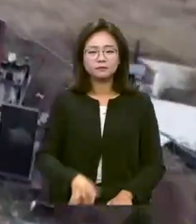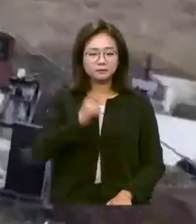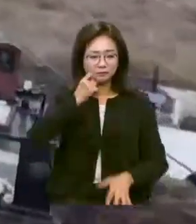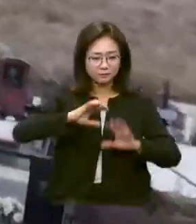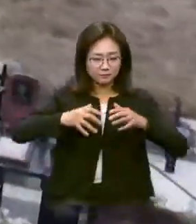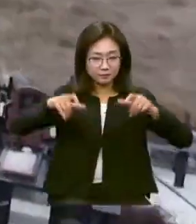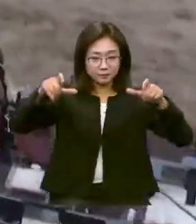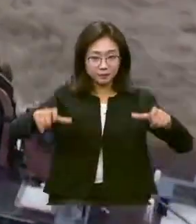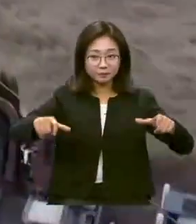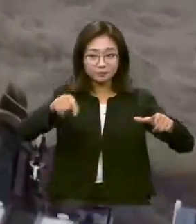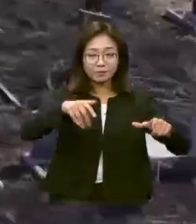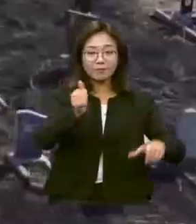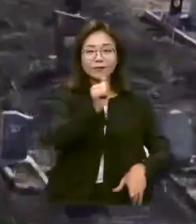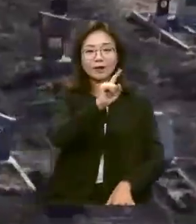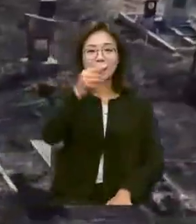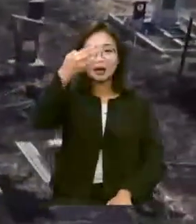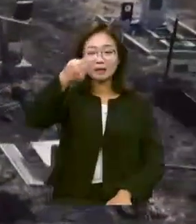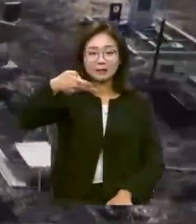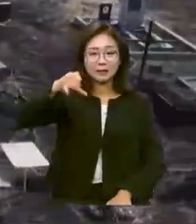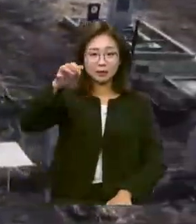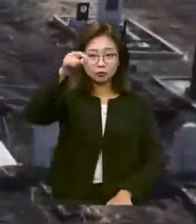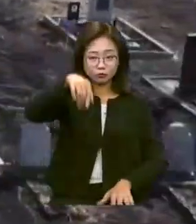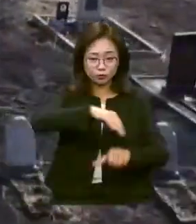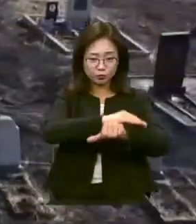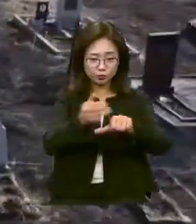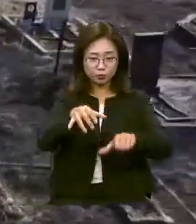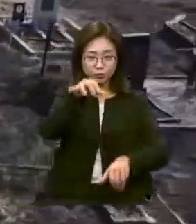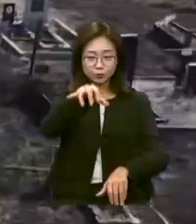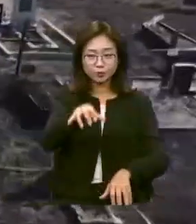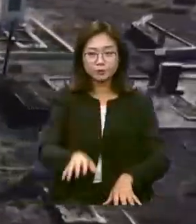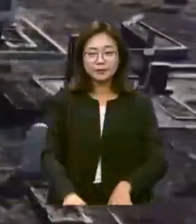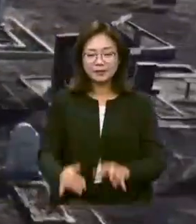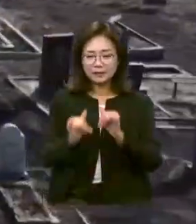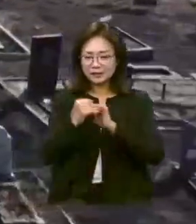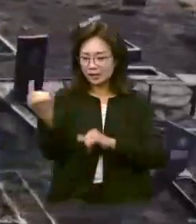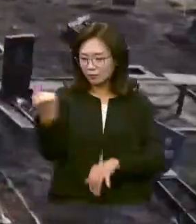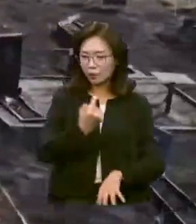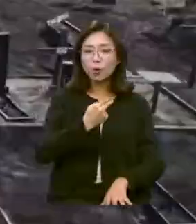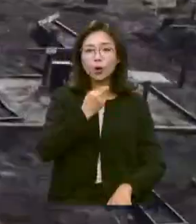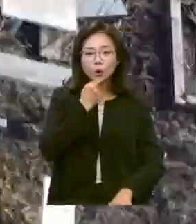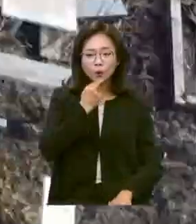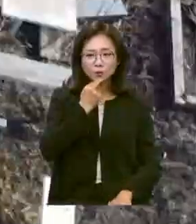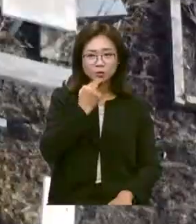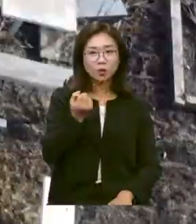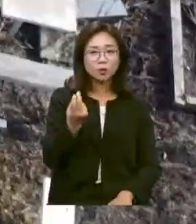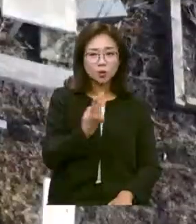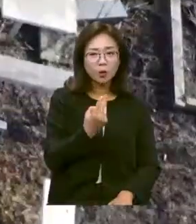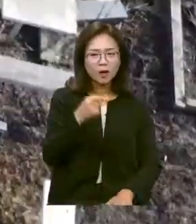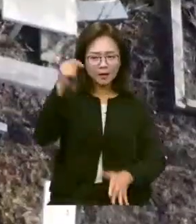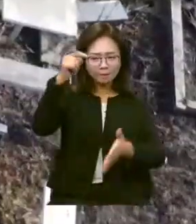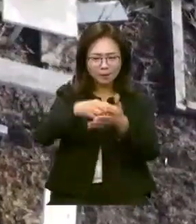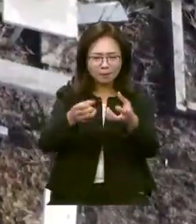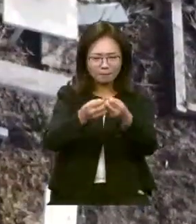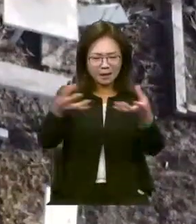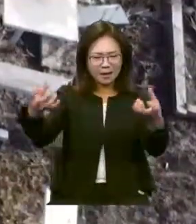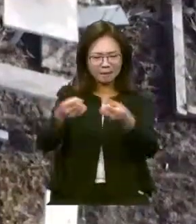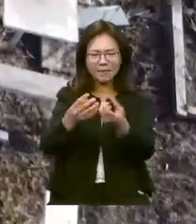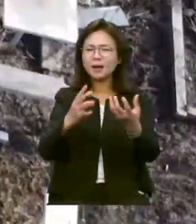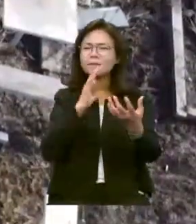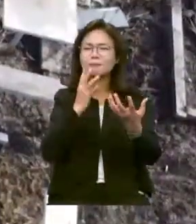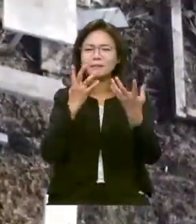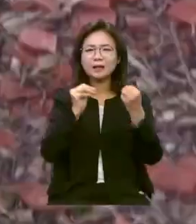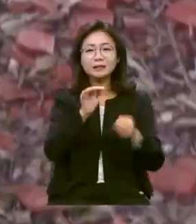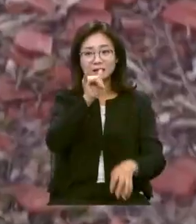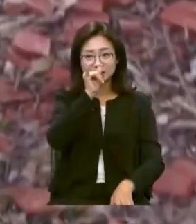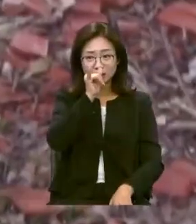우크라이나 제2의 도시 하르키우의 공동묘지입니다. 조문객은 찾아볼 수 없고 곳곳에 파손된 묘비 파편이 널려